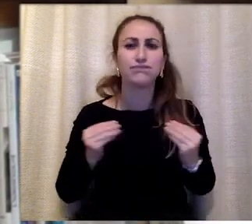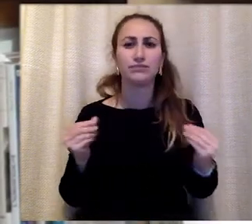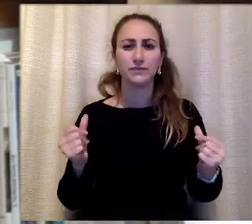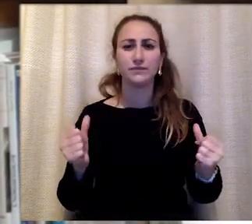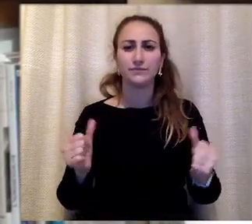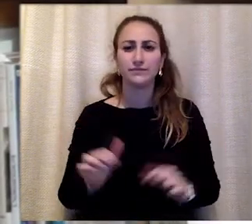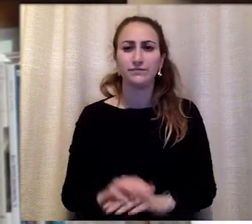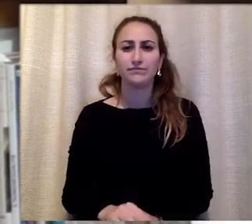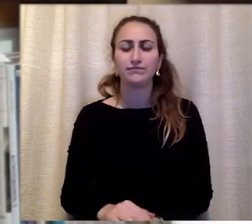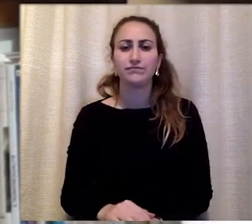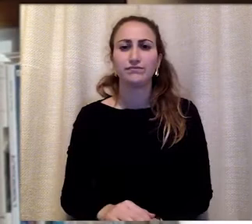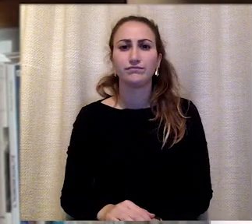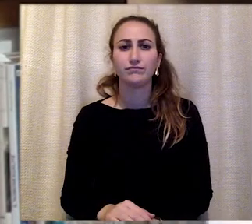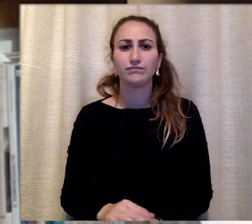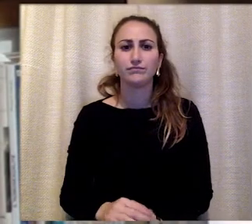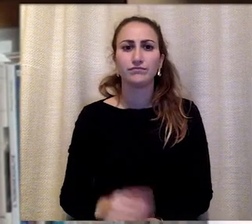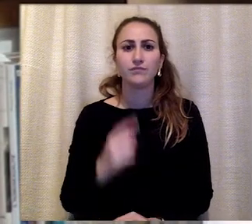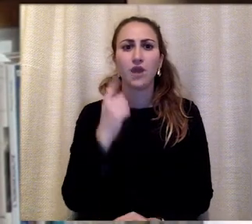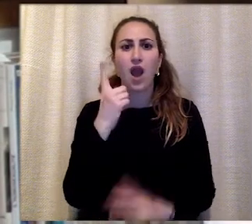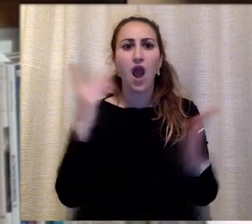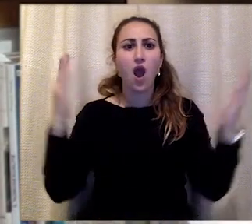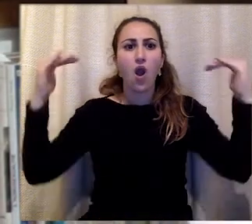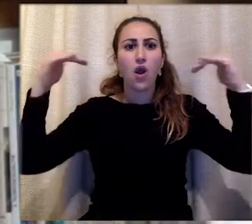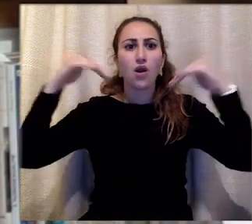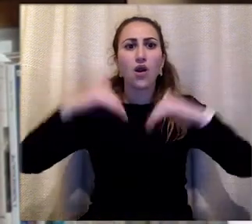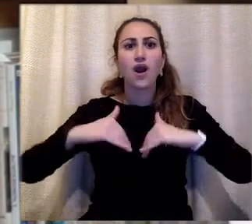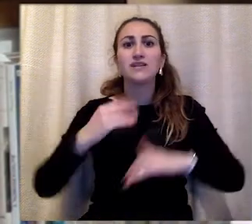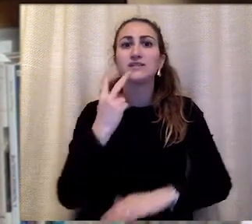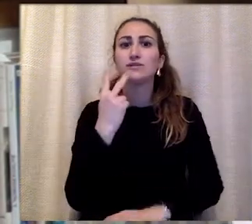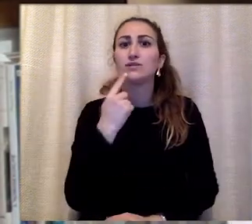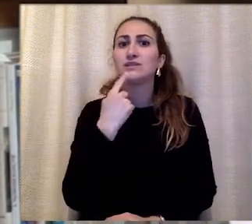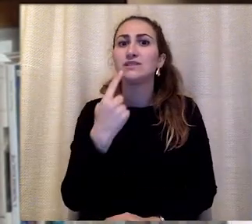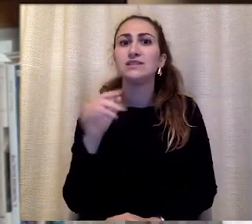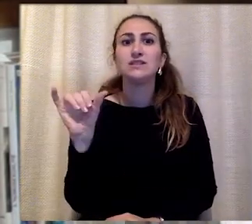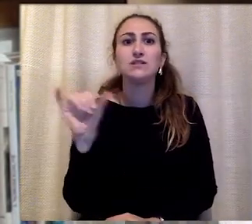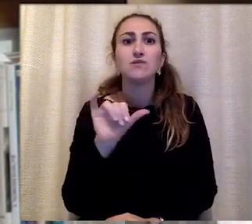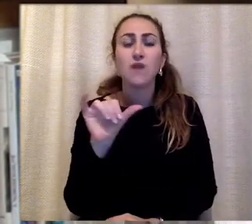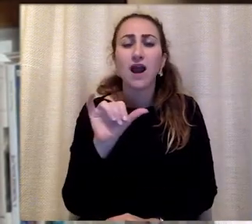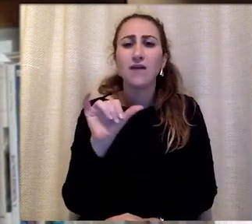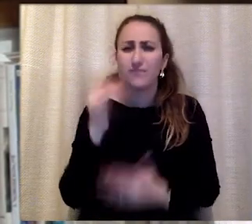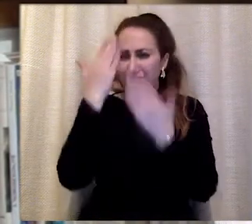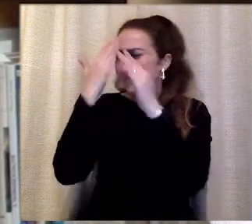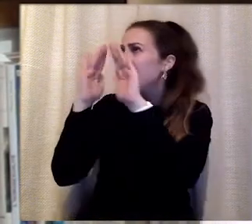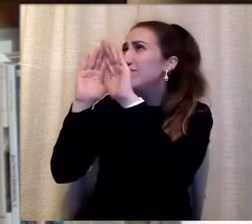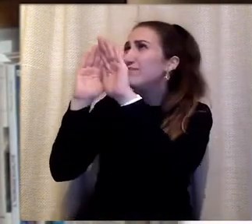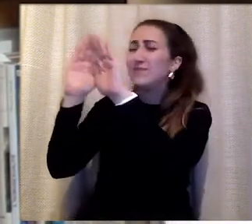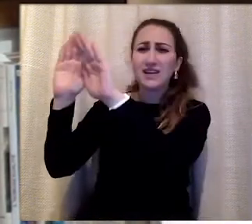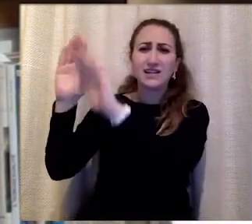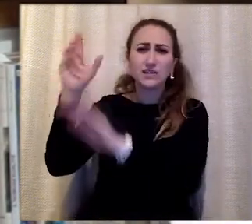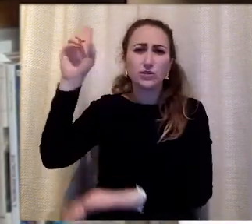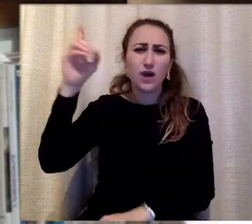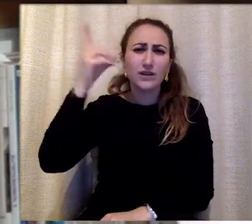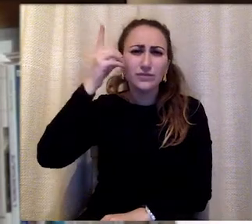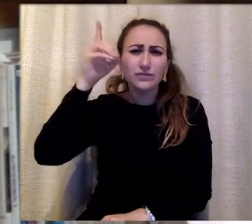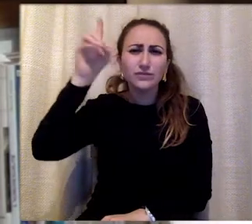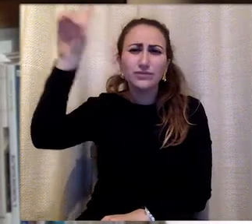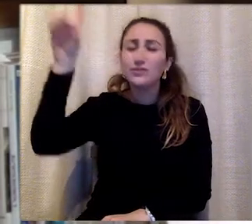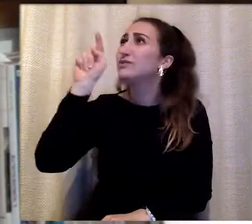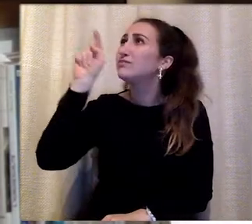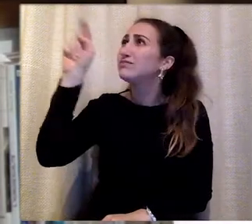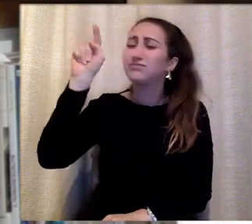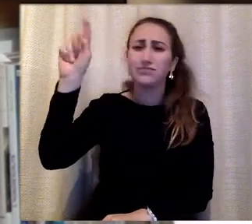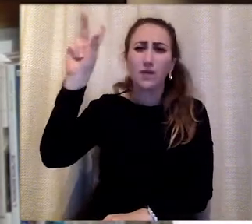Jésus-Christ, le Père des miséricordes et le Dieu de toute consolation, qui nous console de toutes